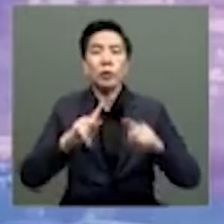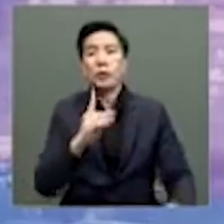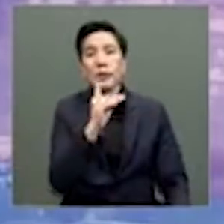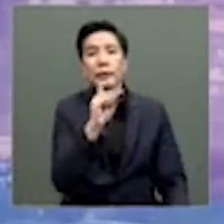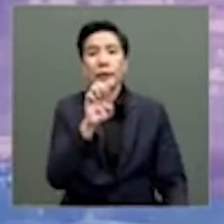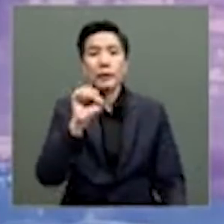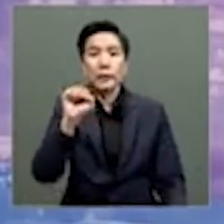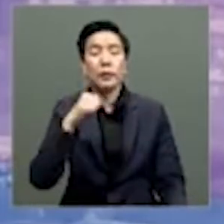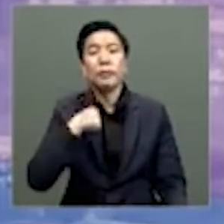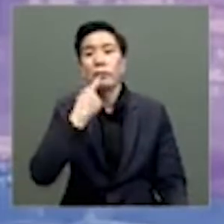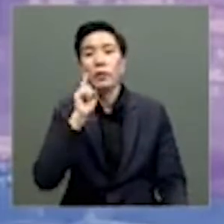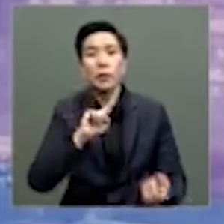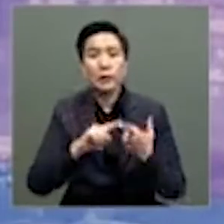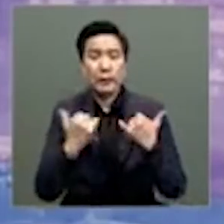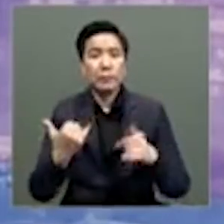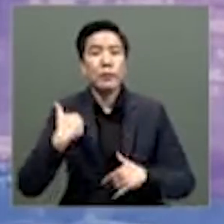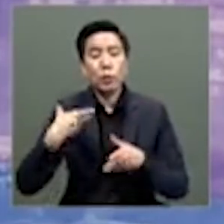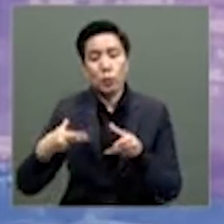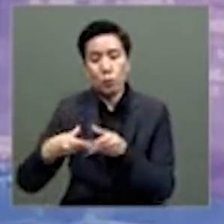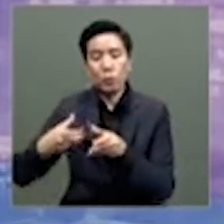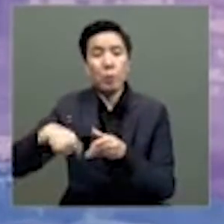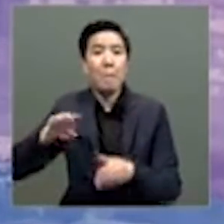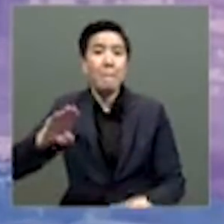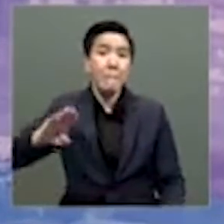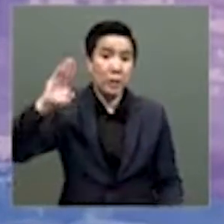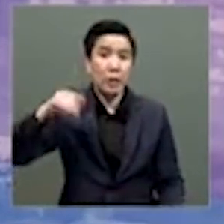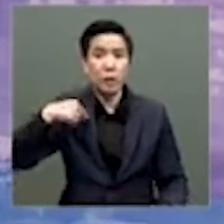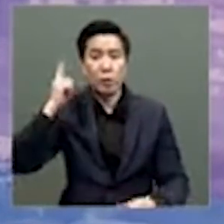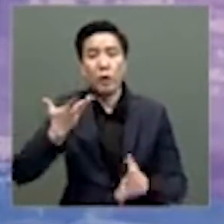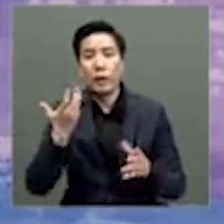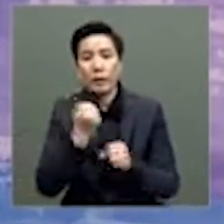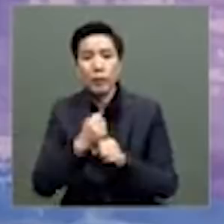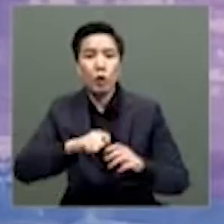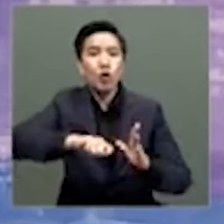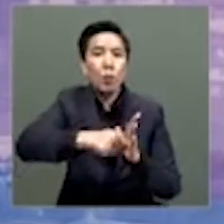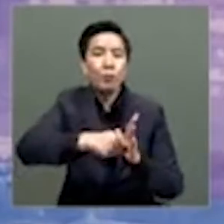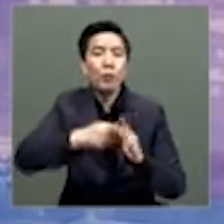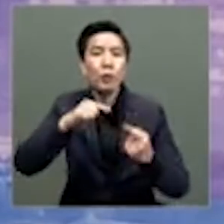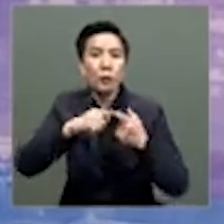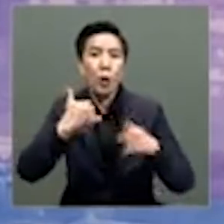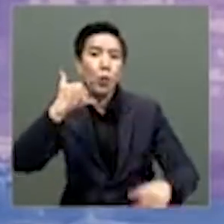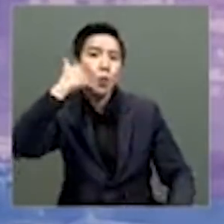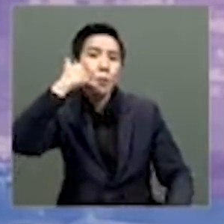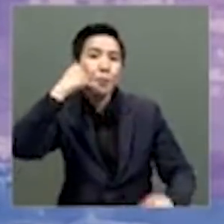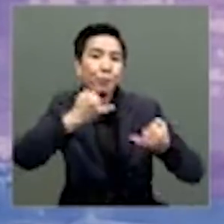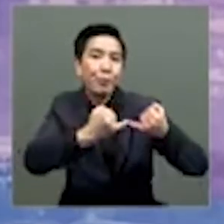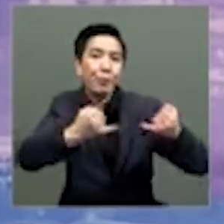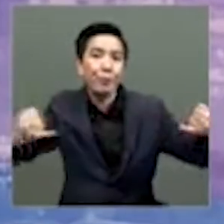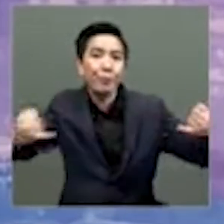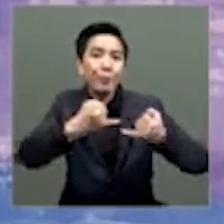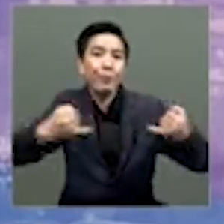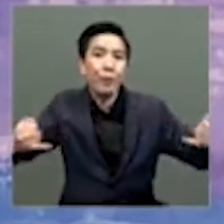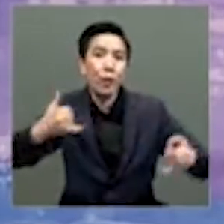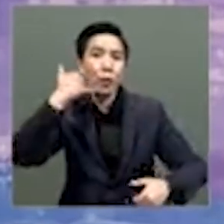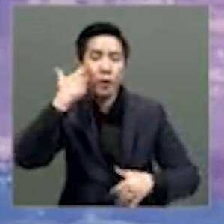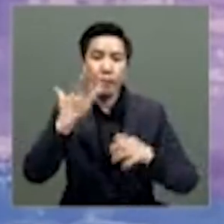ว่ามันมีพวกบริษัทที่จะต้องออกไปซ่อมสายโทรศัพท์หรือรหัสสัญญ